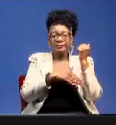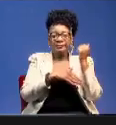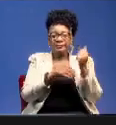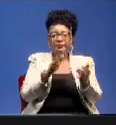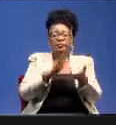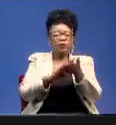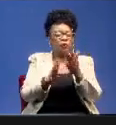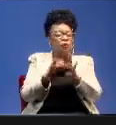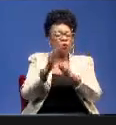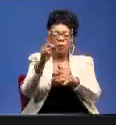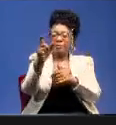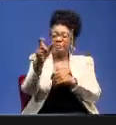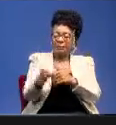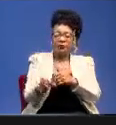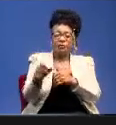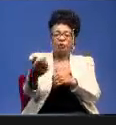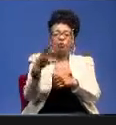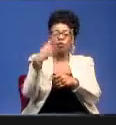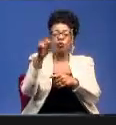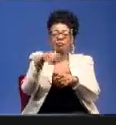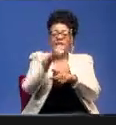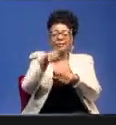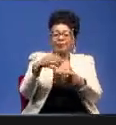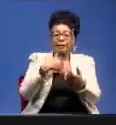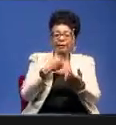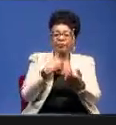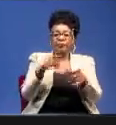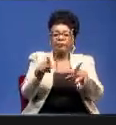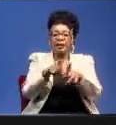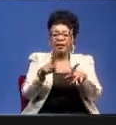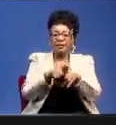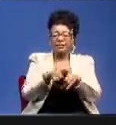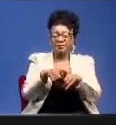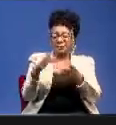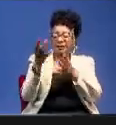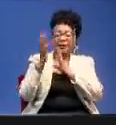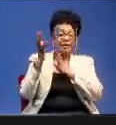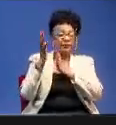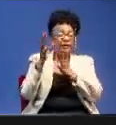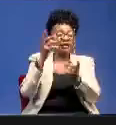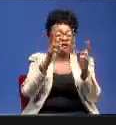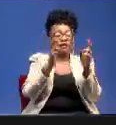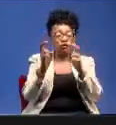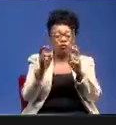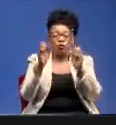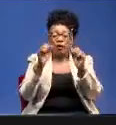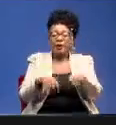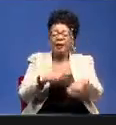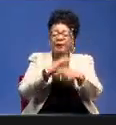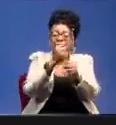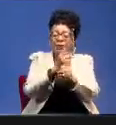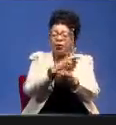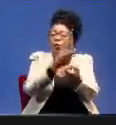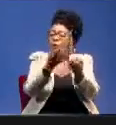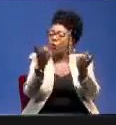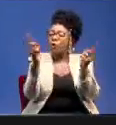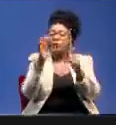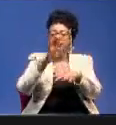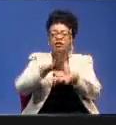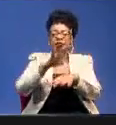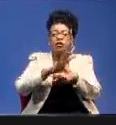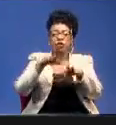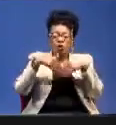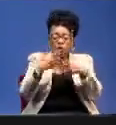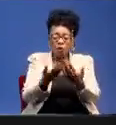mmoja ambaye amepatikana na makosa kama vile ile janga la Shakahola atasababisha kanisa lote ama